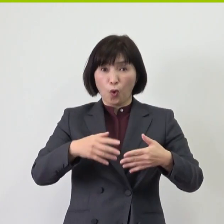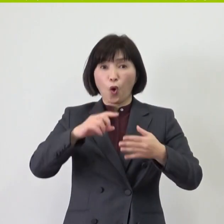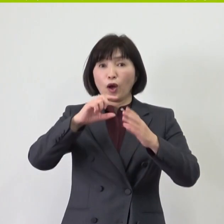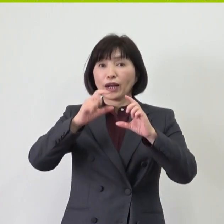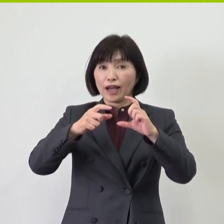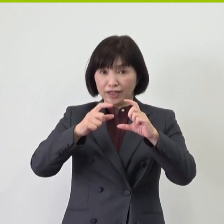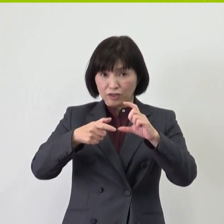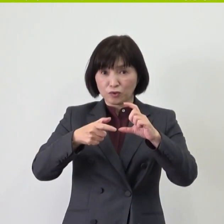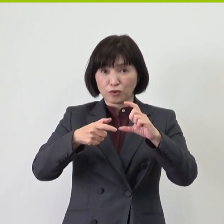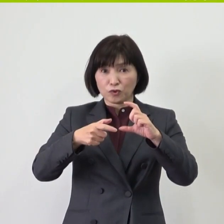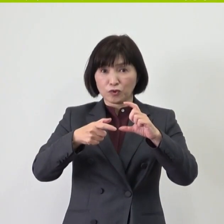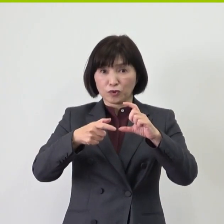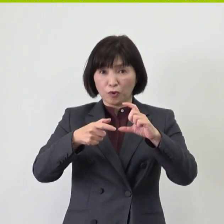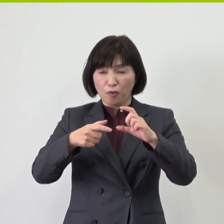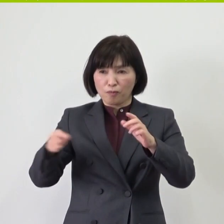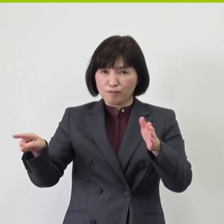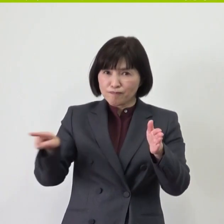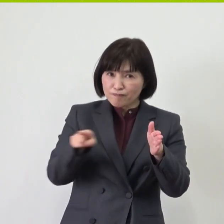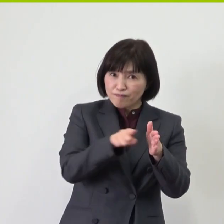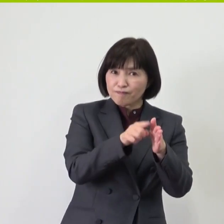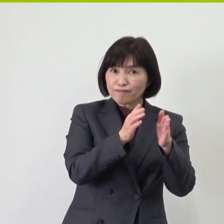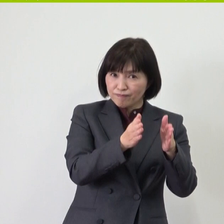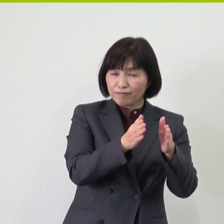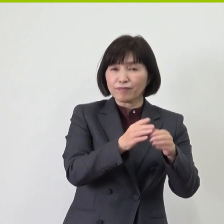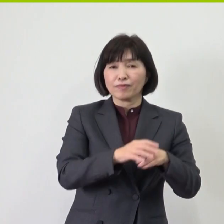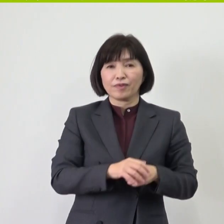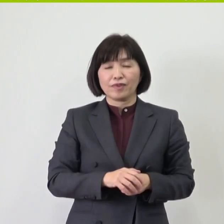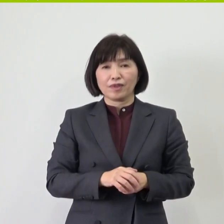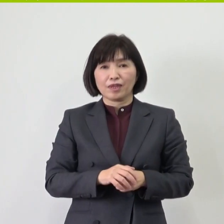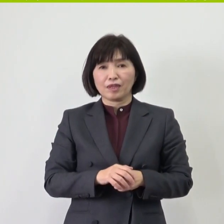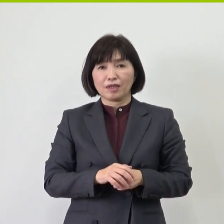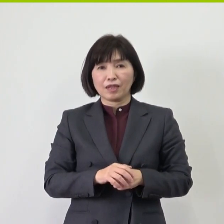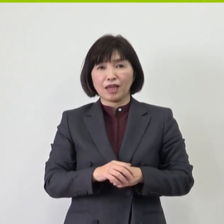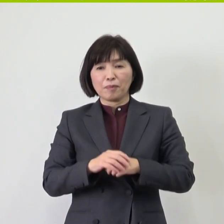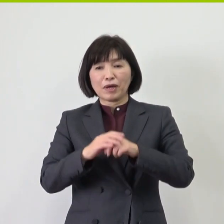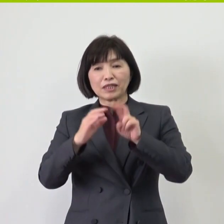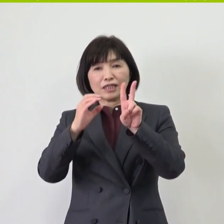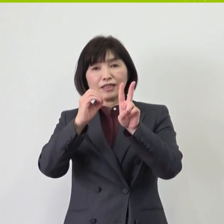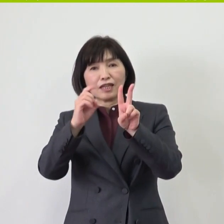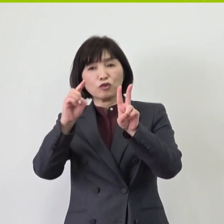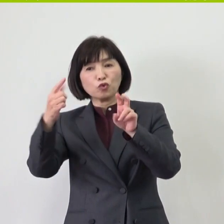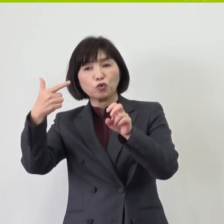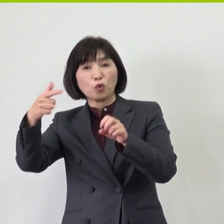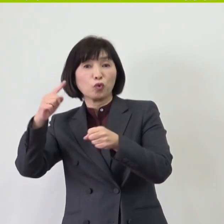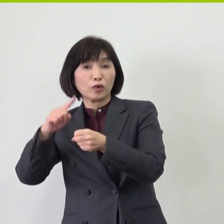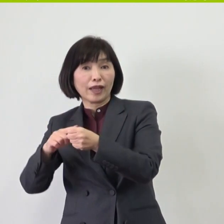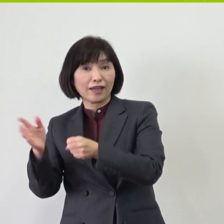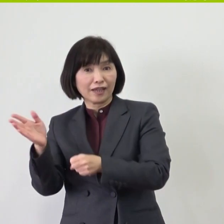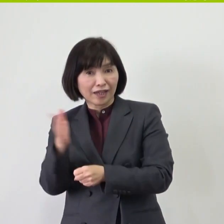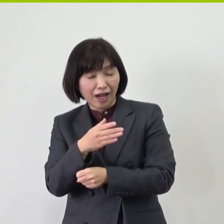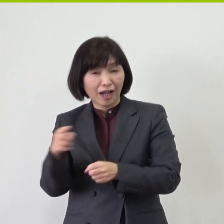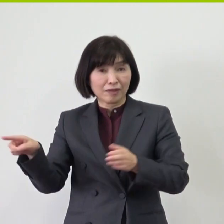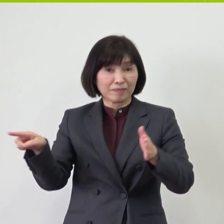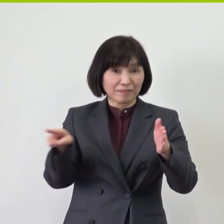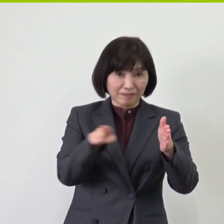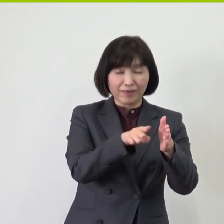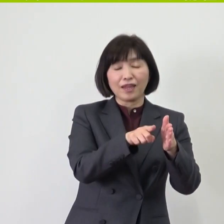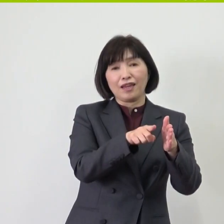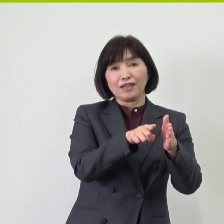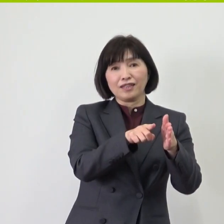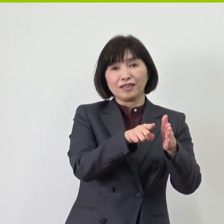の最終形といいますか、2016年からのですね、動きの中で申し上げ